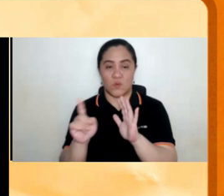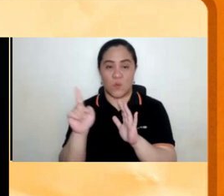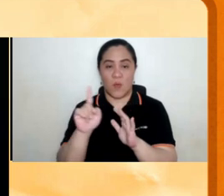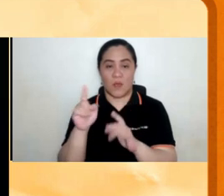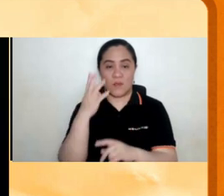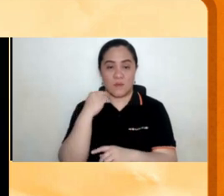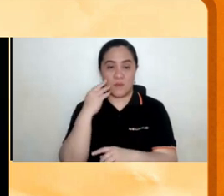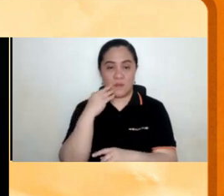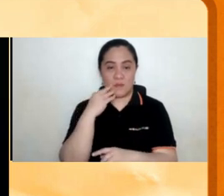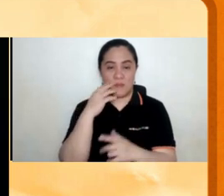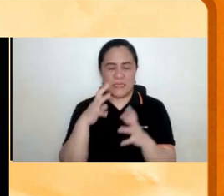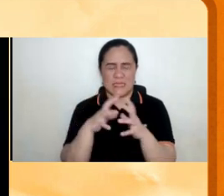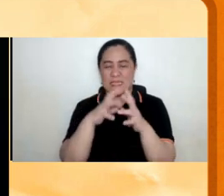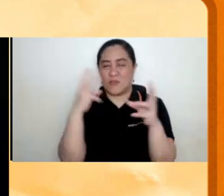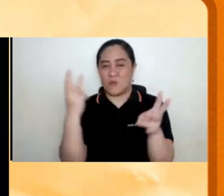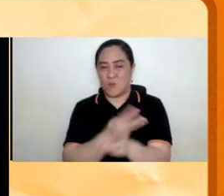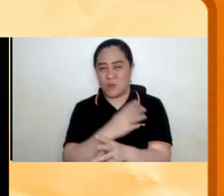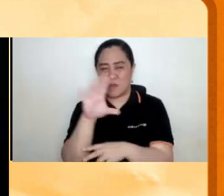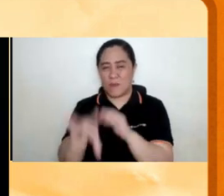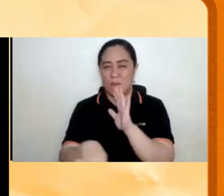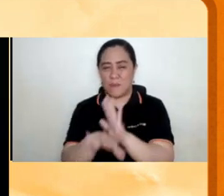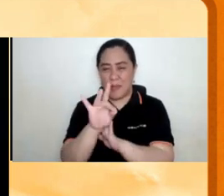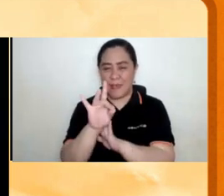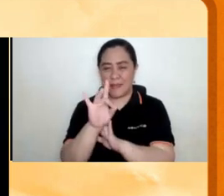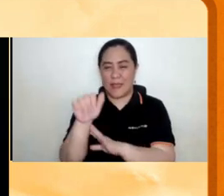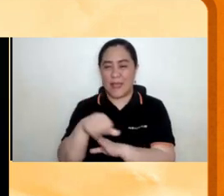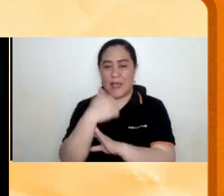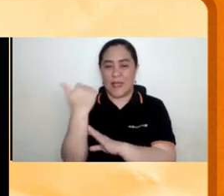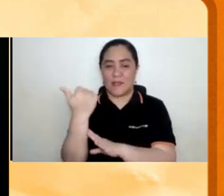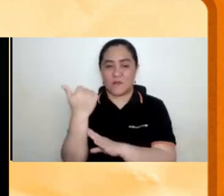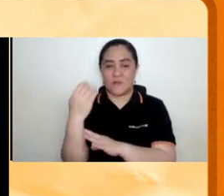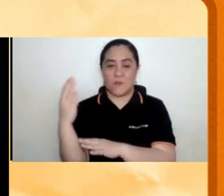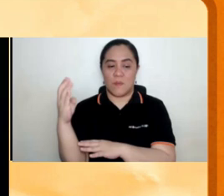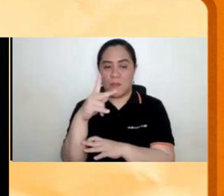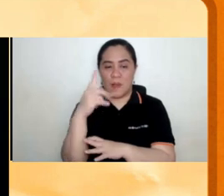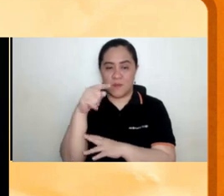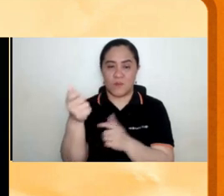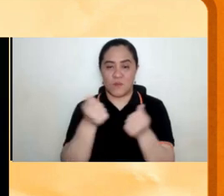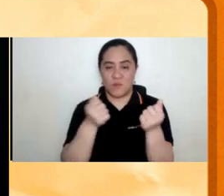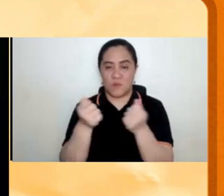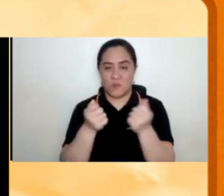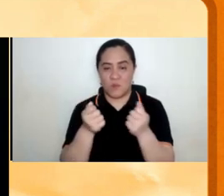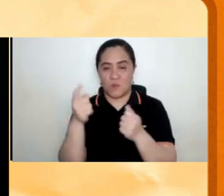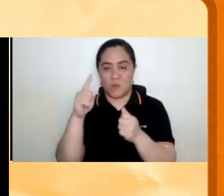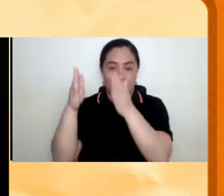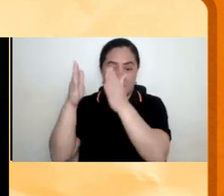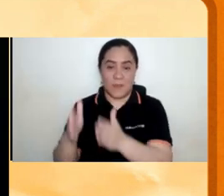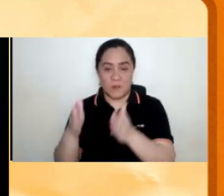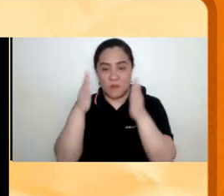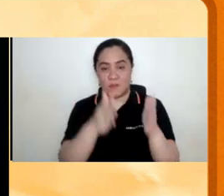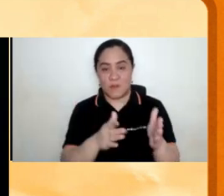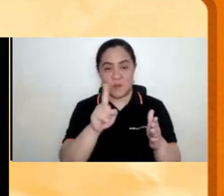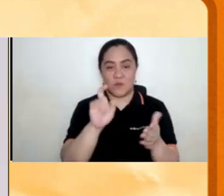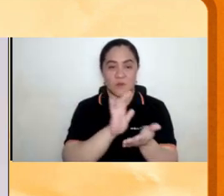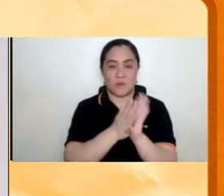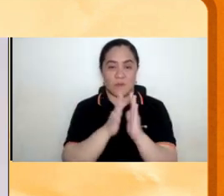karanasan, at makahanap ng panibagong perspektibo na nagbabalik ng lakas ng kontrol sa isang individual upang harapin ang pagsubok